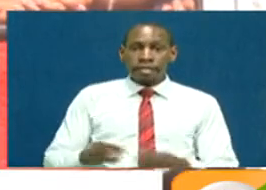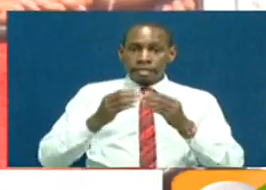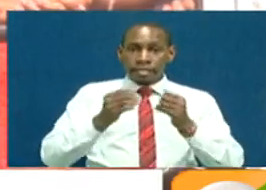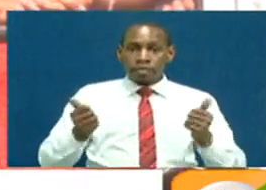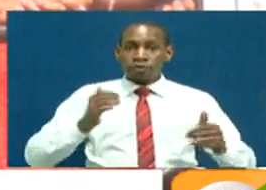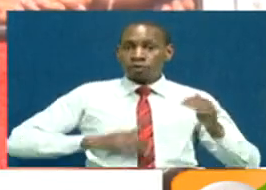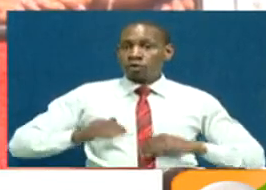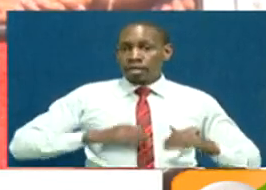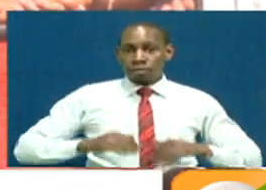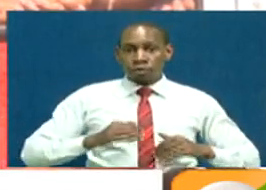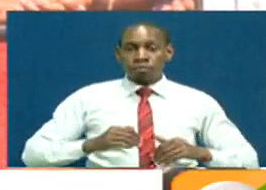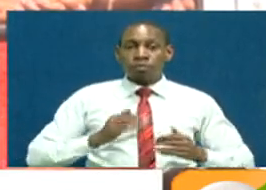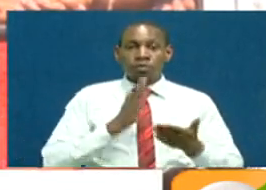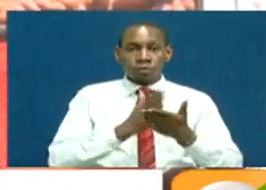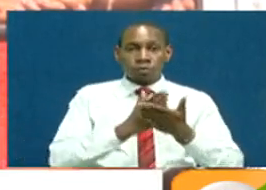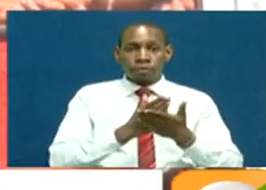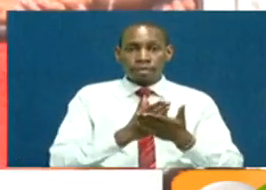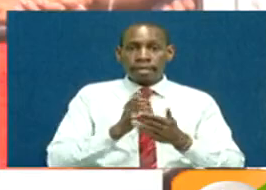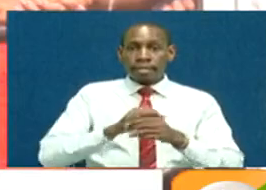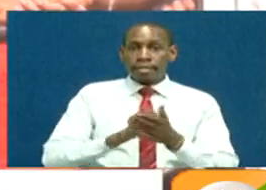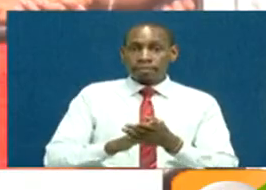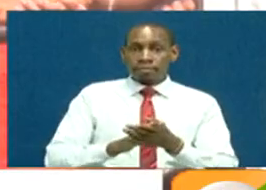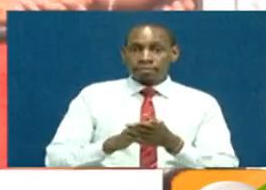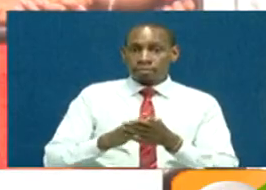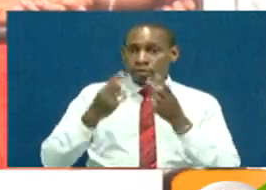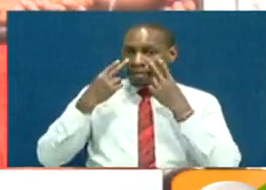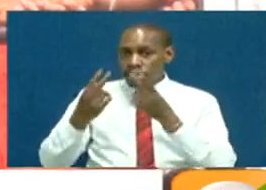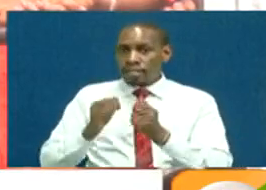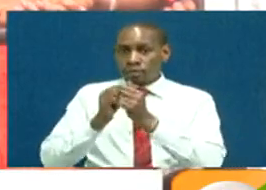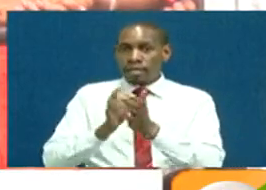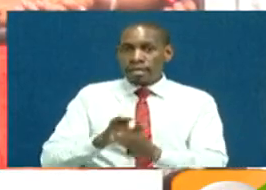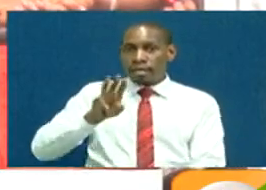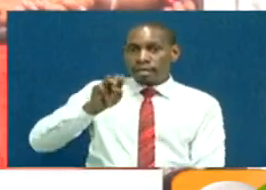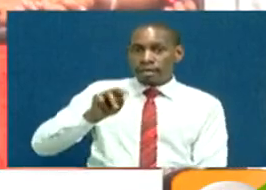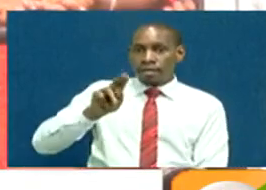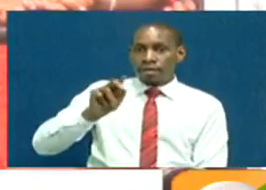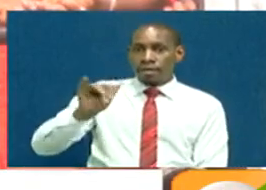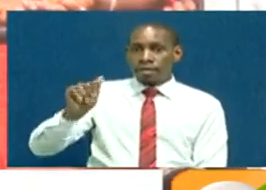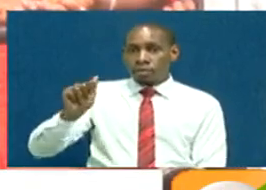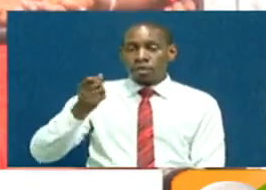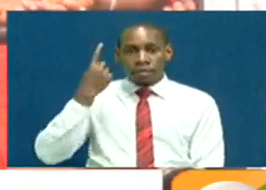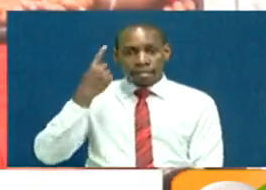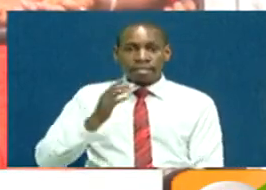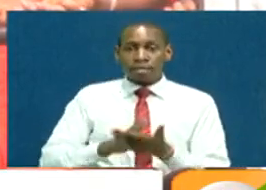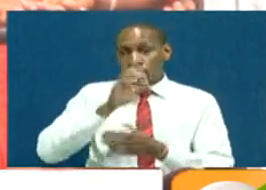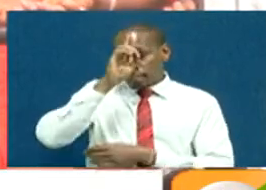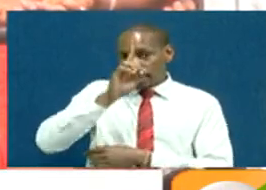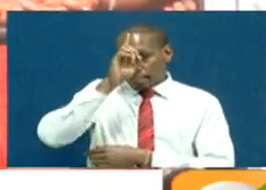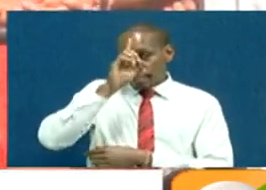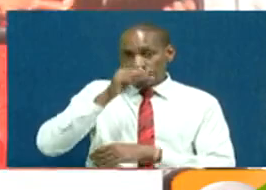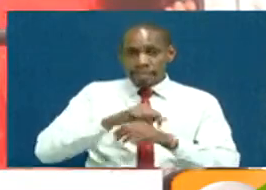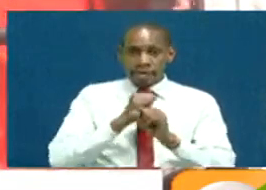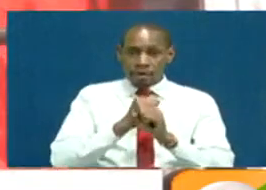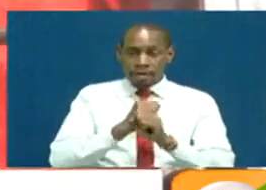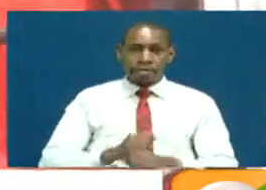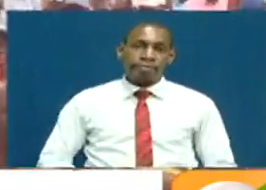itapambana na ufisadi vilivyo. Ukiniona hapo na uone Munya, unaelewa hatucheki na hatuchezi masaa ya kazi.